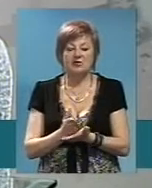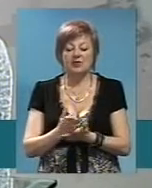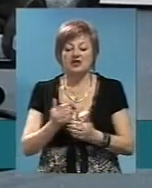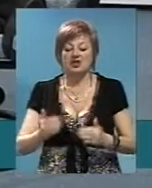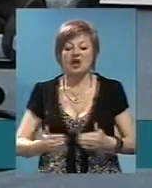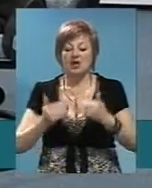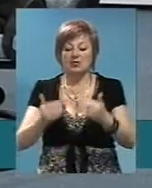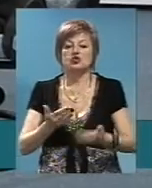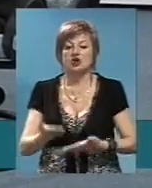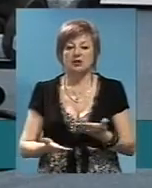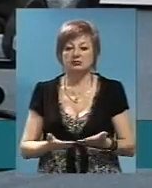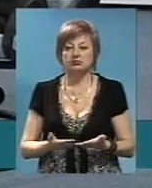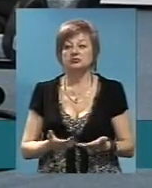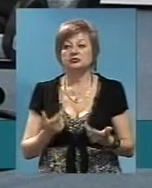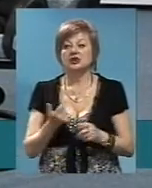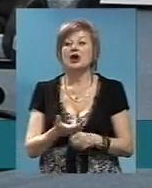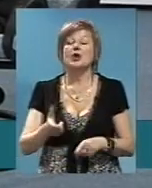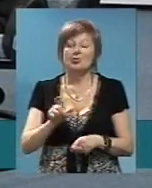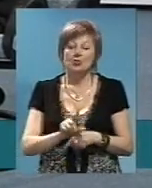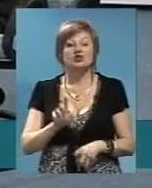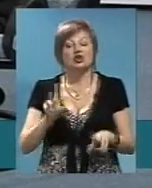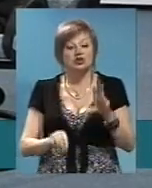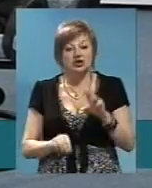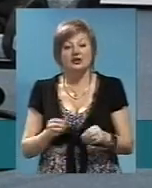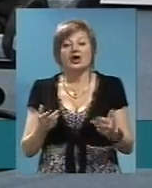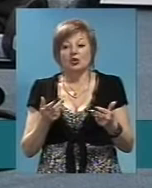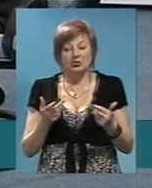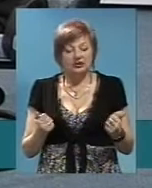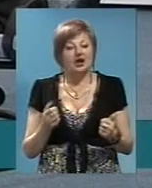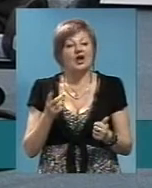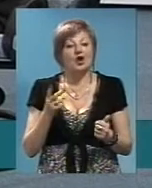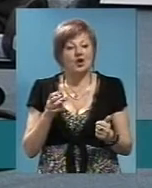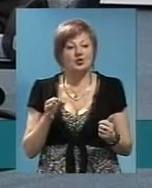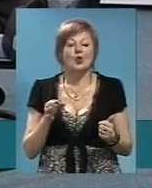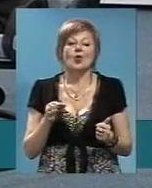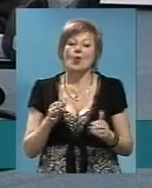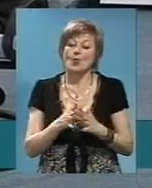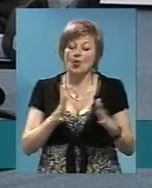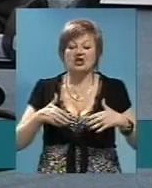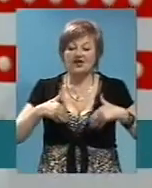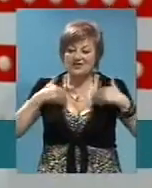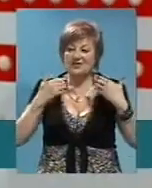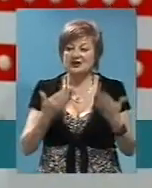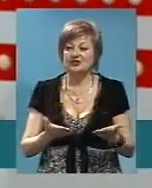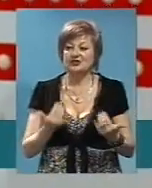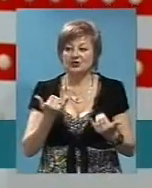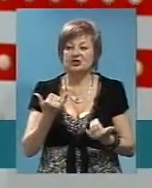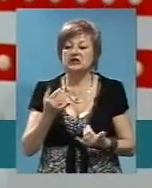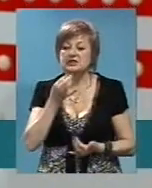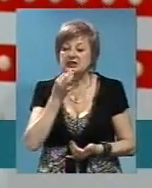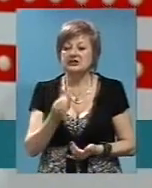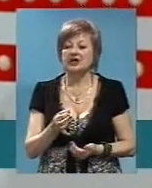вперед? Більшість вважають це так, але ж більшість висловлюється так, як от ми тільки що сказали,